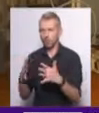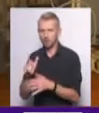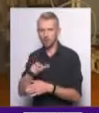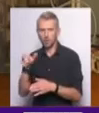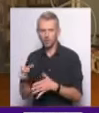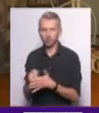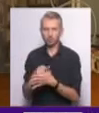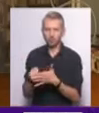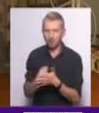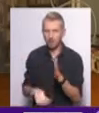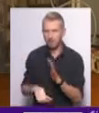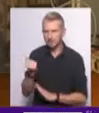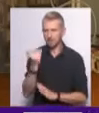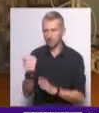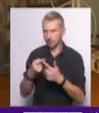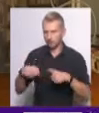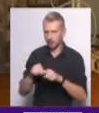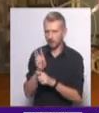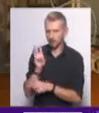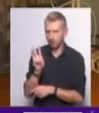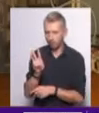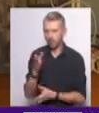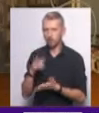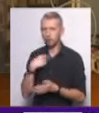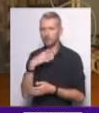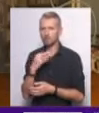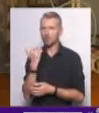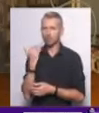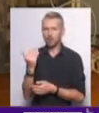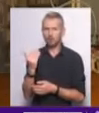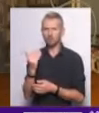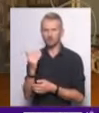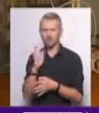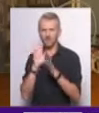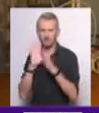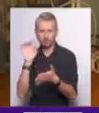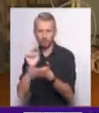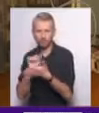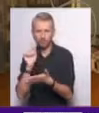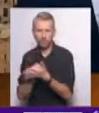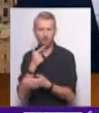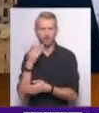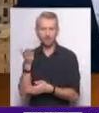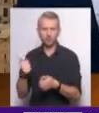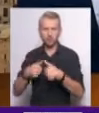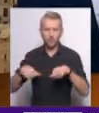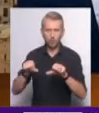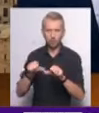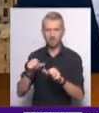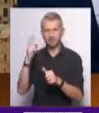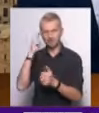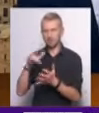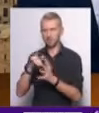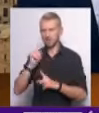підтримки депутатської фракції «Свобода». Якщо говорити про ваші там соціальні мережі або взагалі про виступи на комісії і на Київській міській